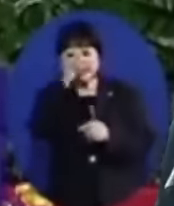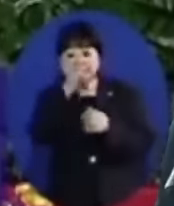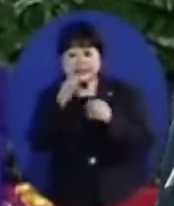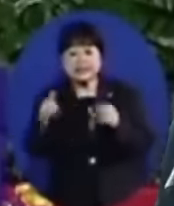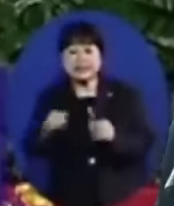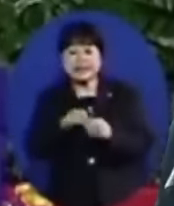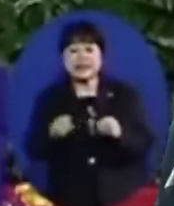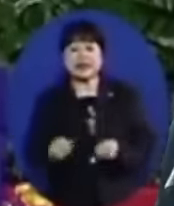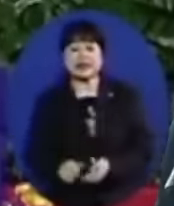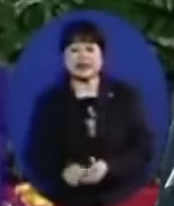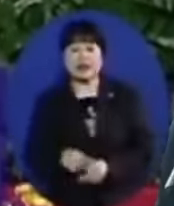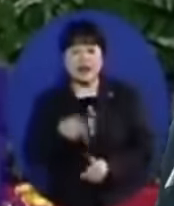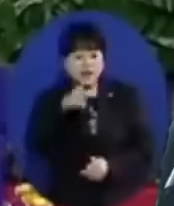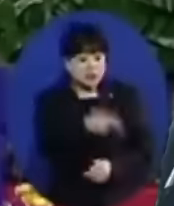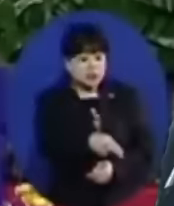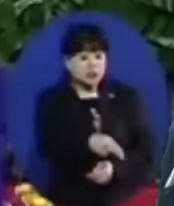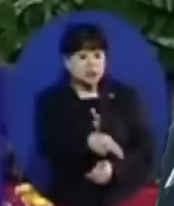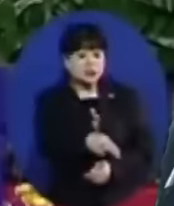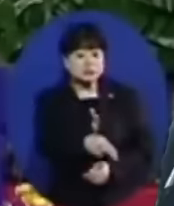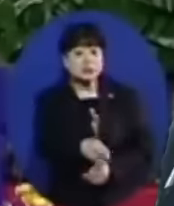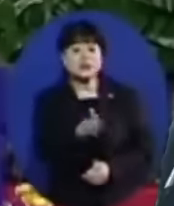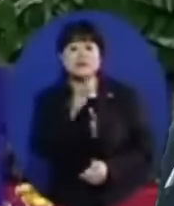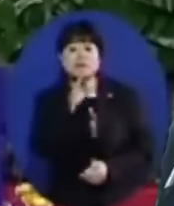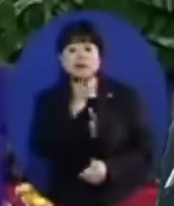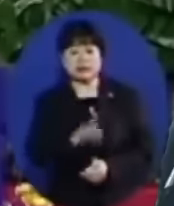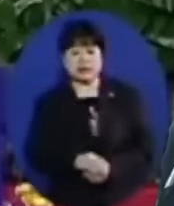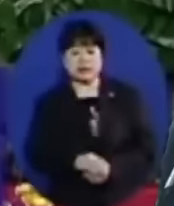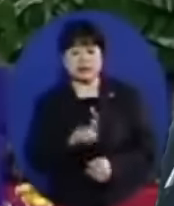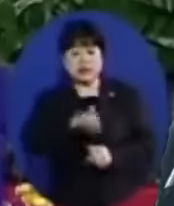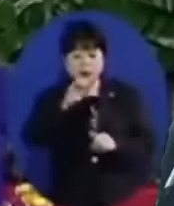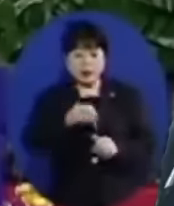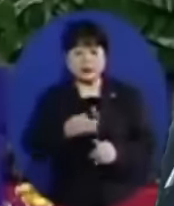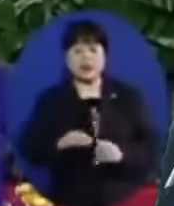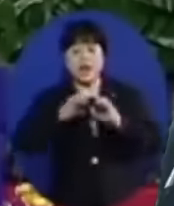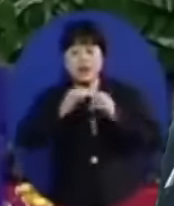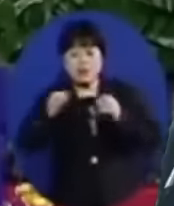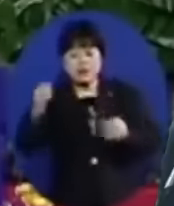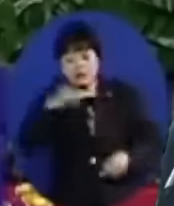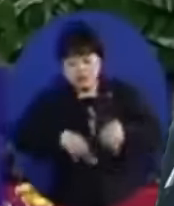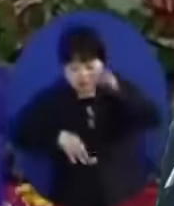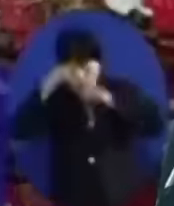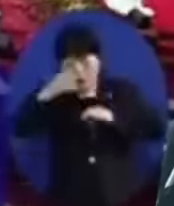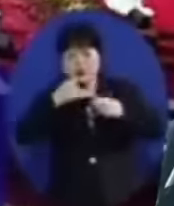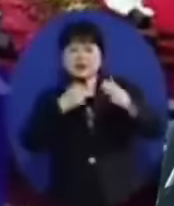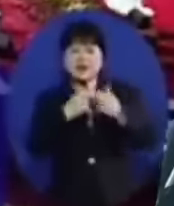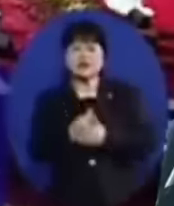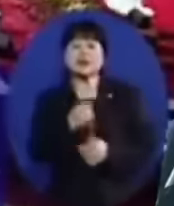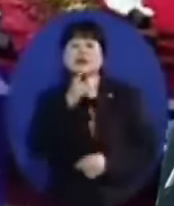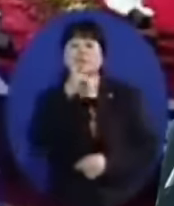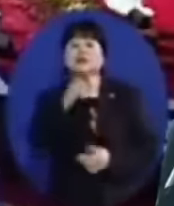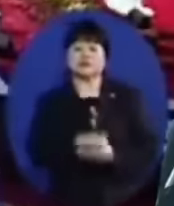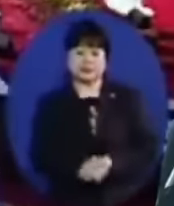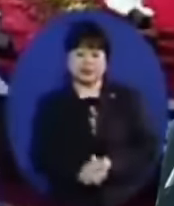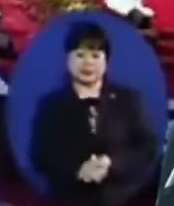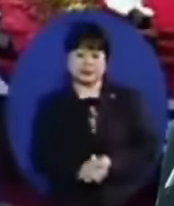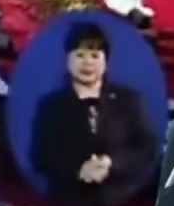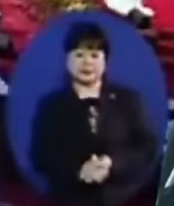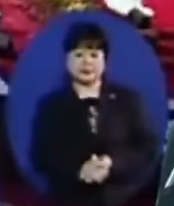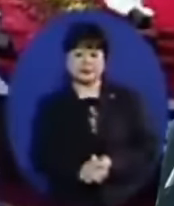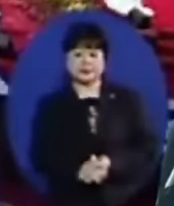자들의 땅에서 끊어지면 마땅히 형벌받을 내 백성의 허물 때문이라 하였으리요.